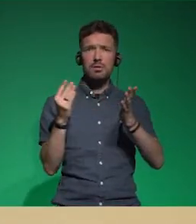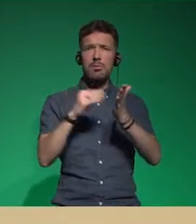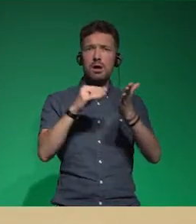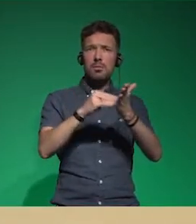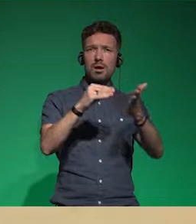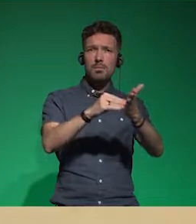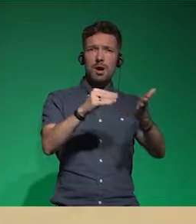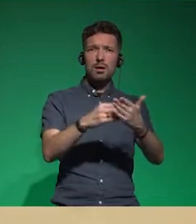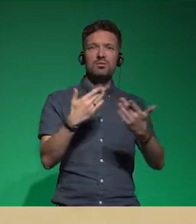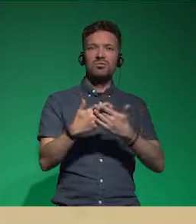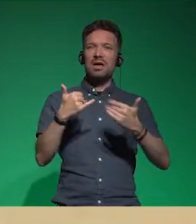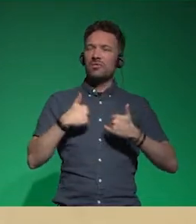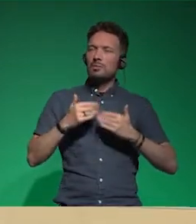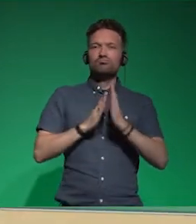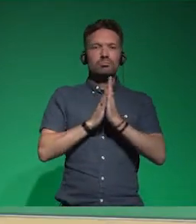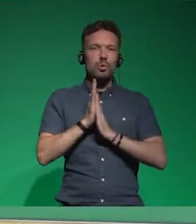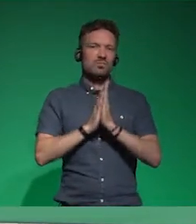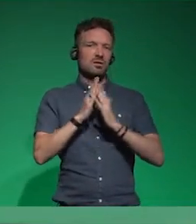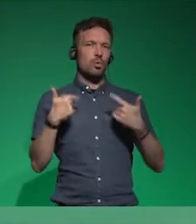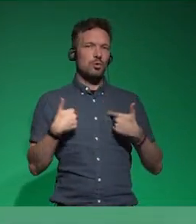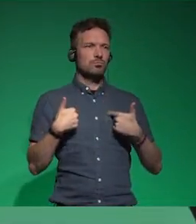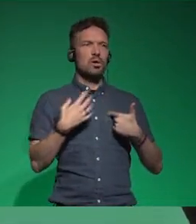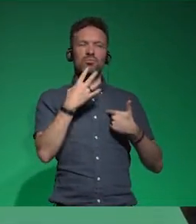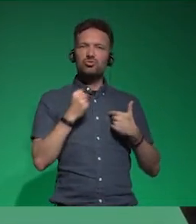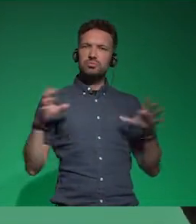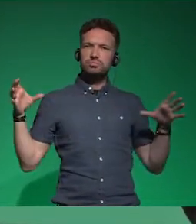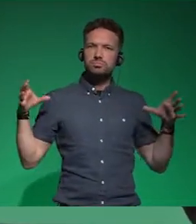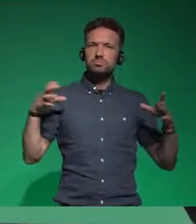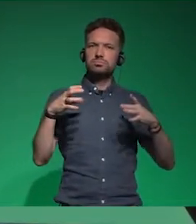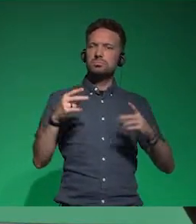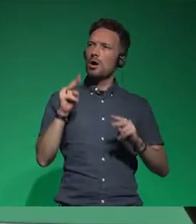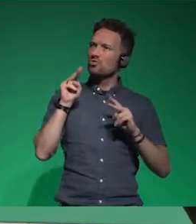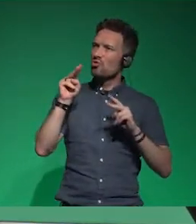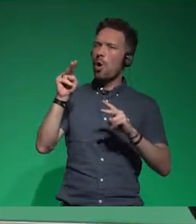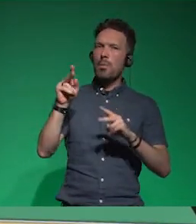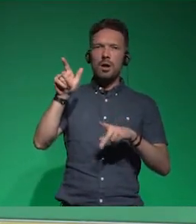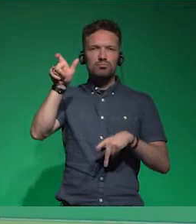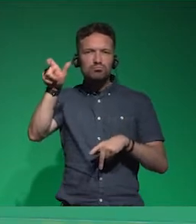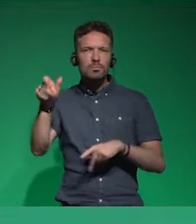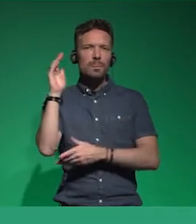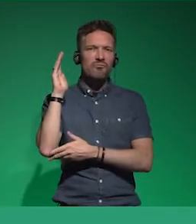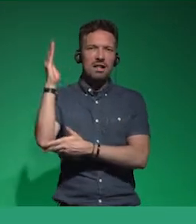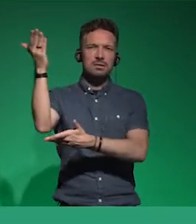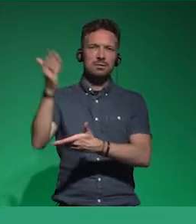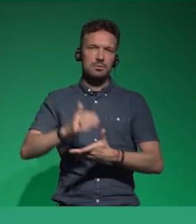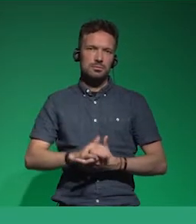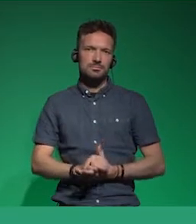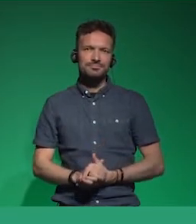hier mit Ihnen besonders zusammenzuarbeiten und heute hier zusammen zu sein.